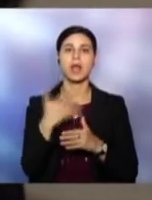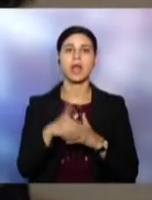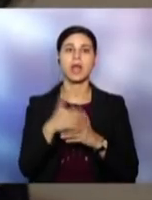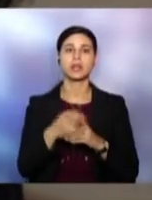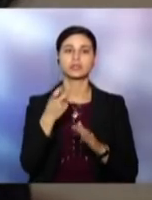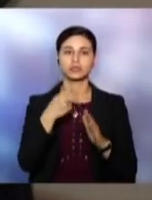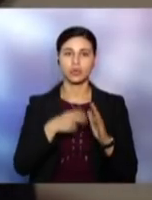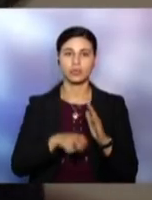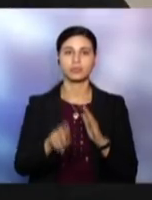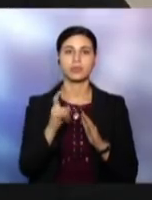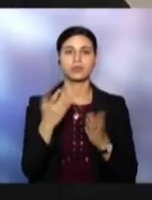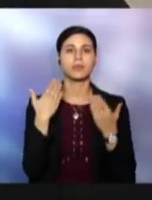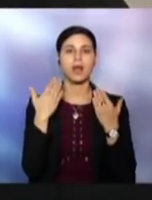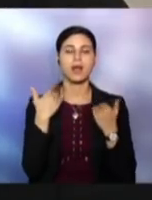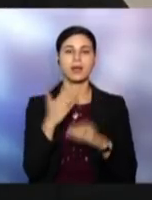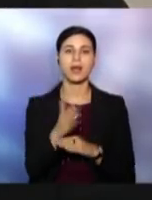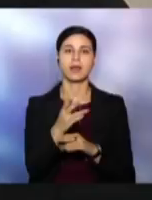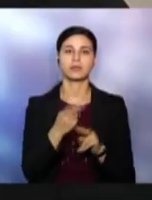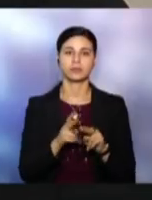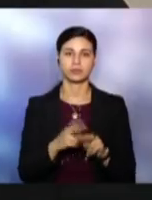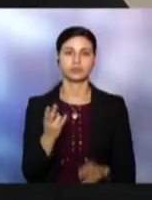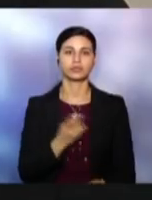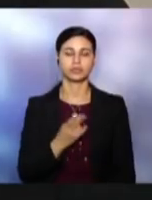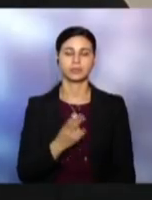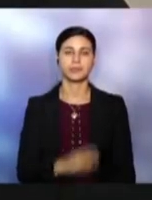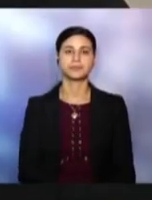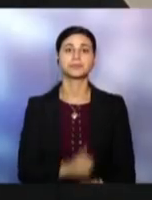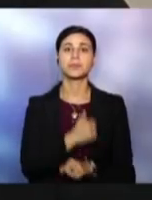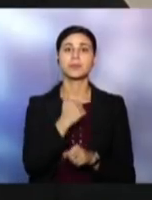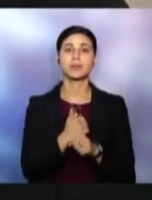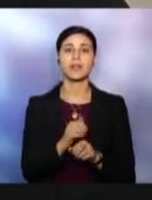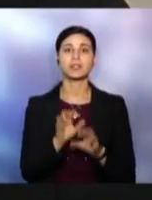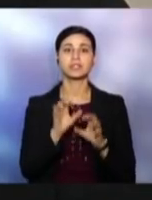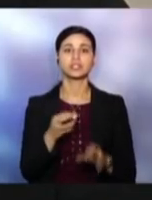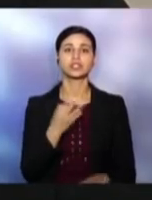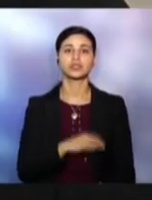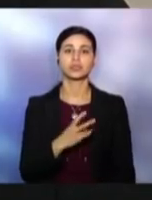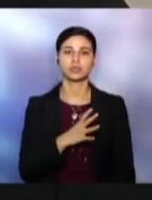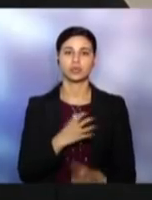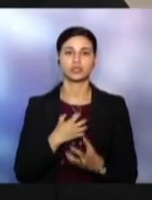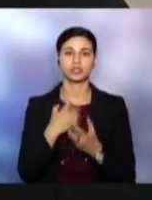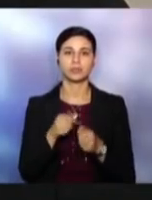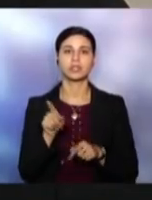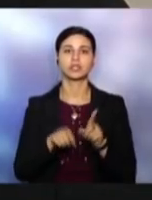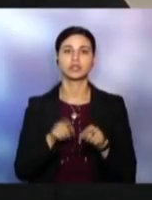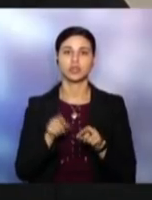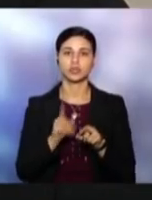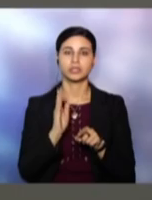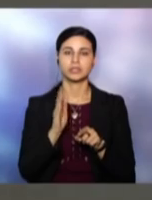ფაერია ბავშვებმა მიიღონ. გამდინარე აქედან თავი საზრუნავი, რომ შვილი ყავდეს ჯანმრთელი, ზოგჯერ